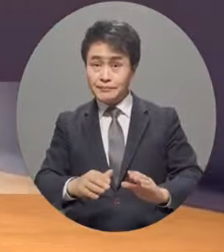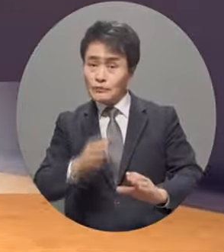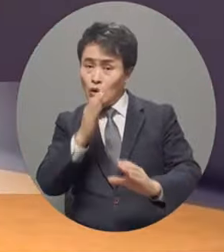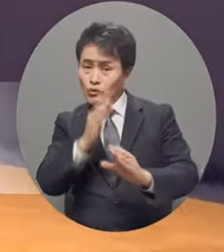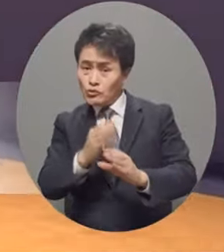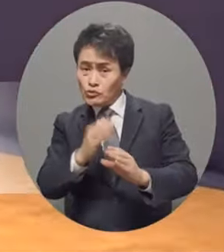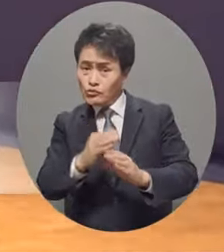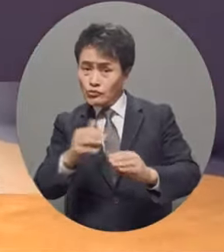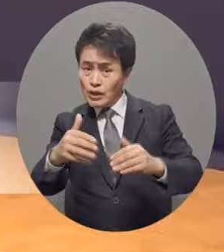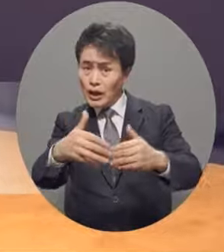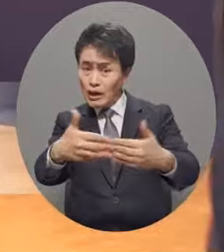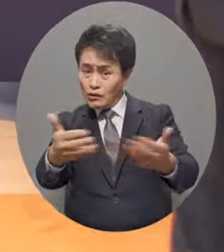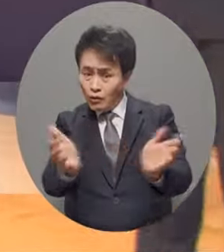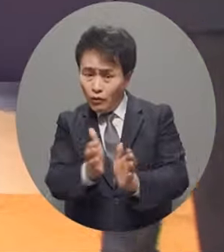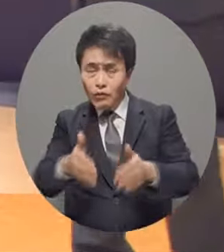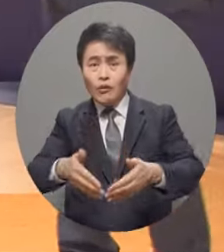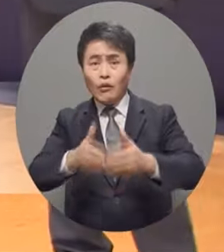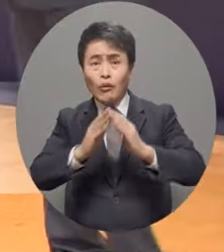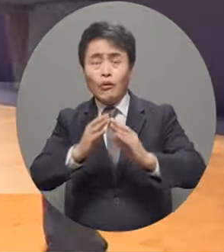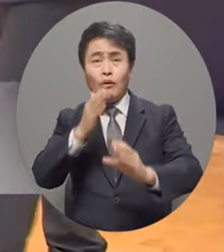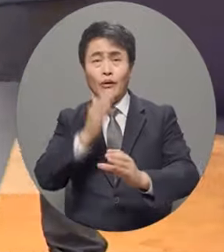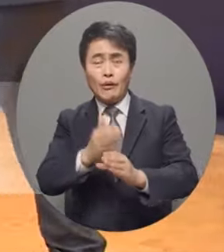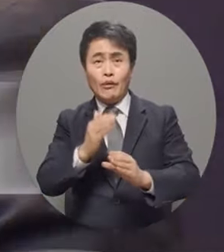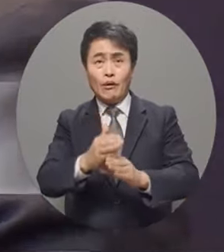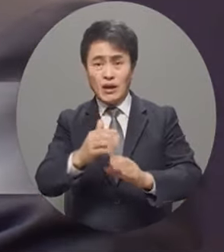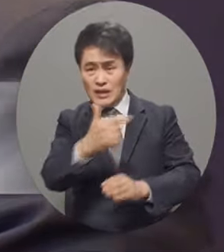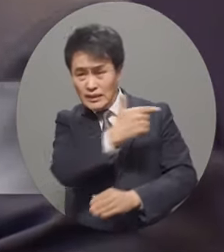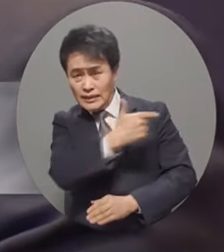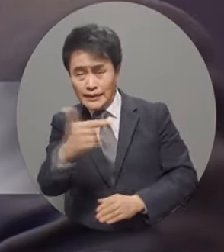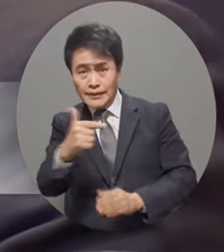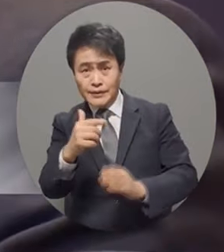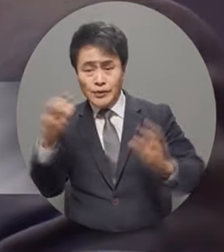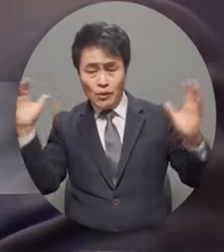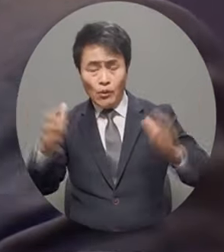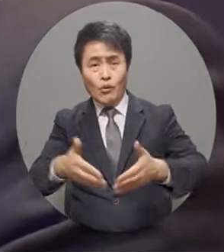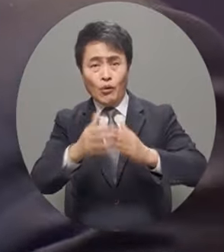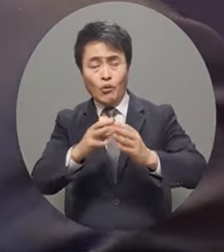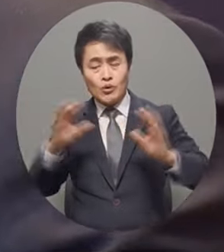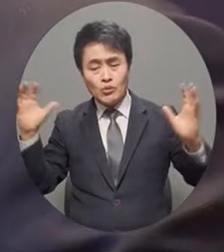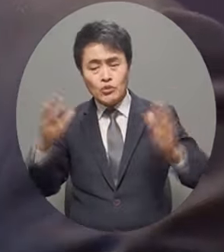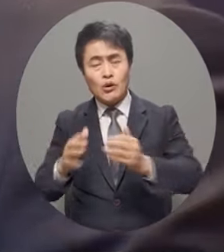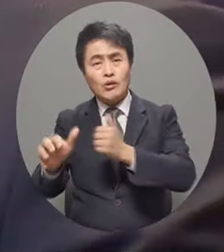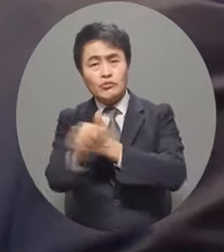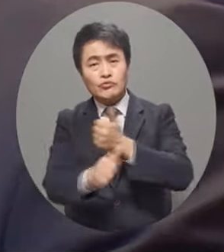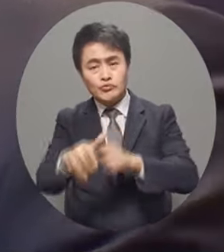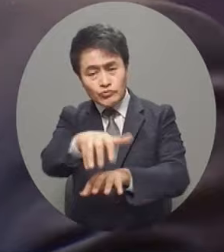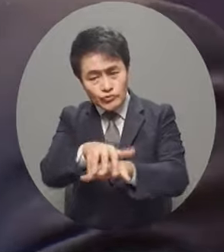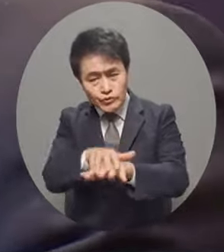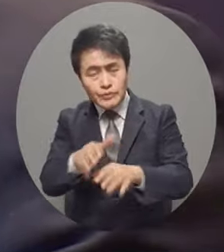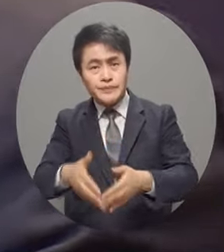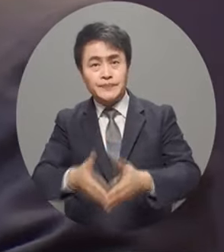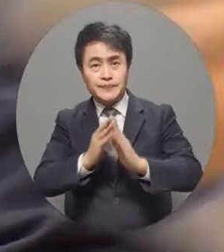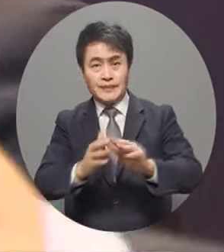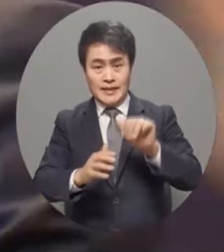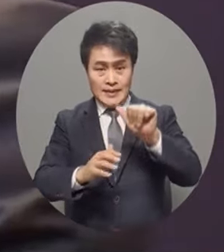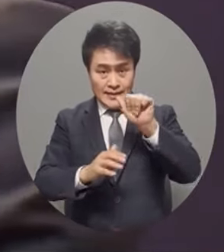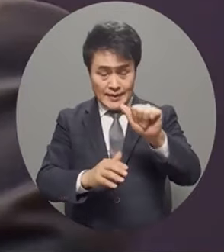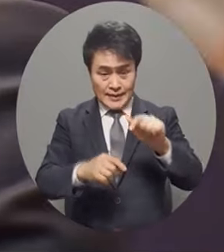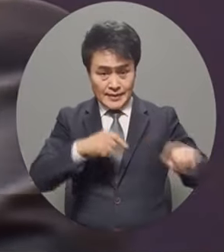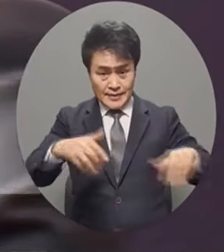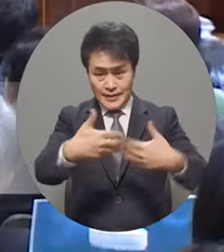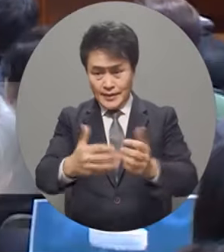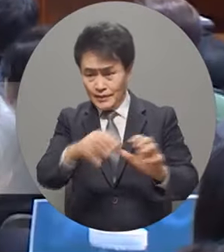먼저 거점을 잡는다는 구상인데 빅텐트를 위한 통합추진위원회도 구성하기로 했습니다. 5개 정당이